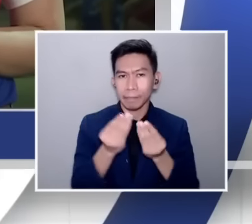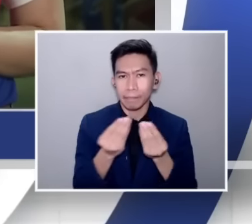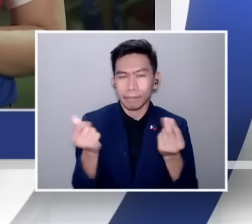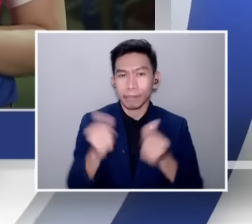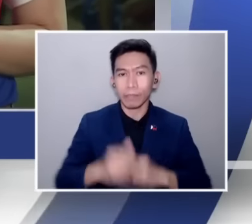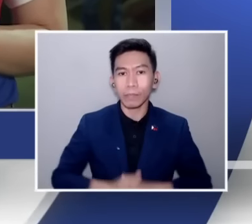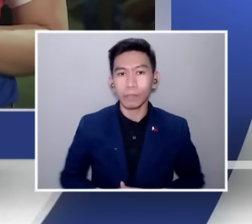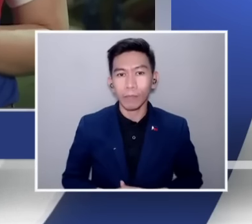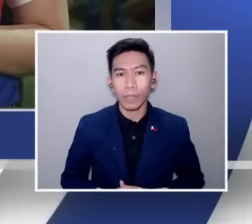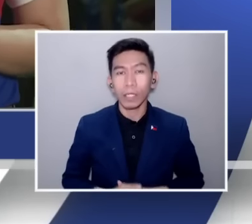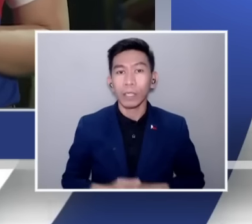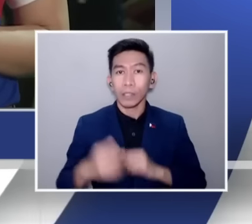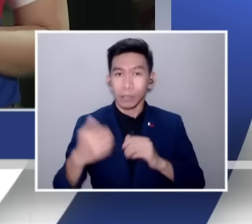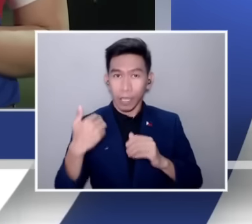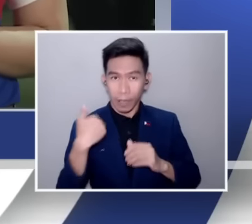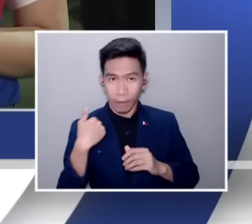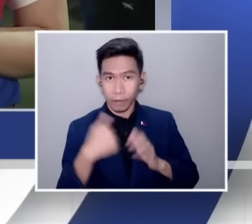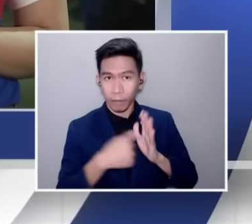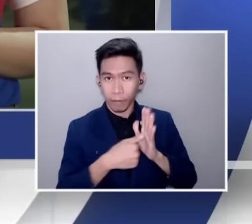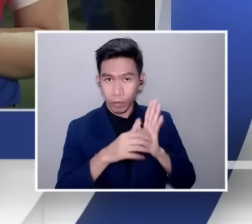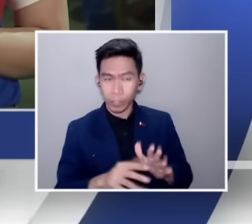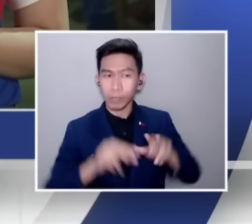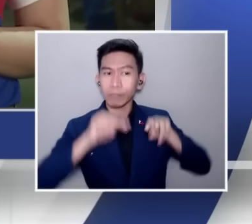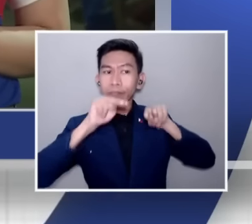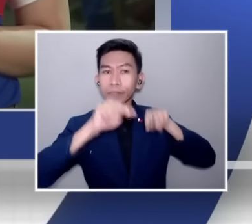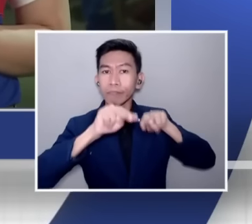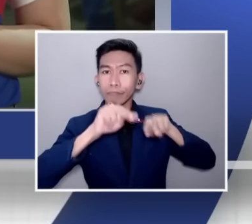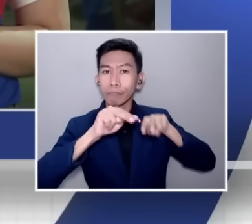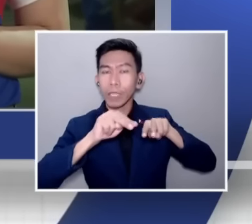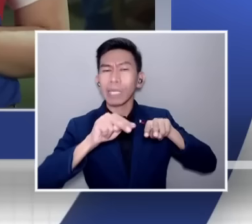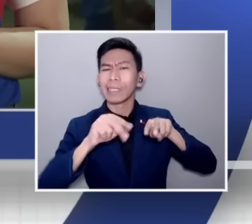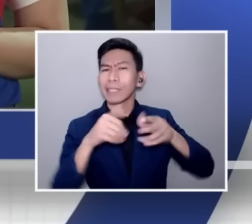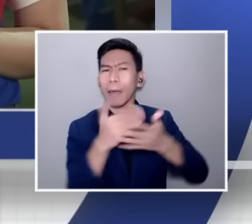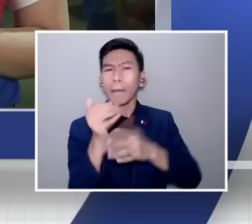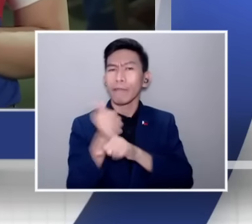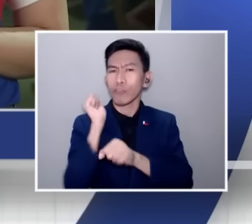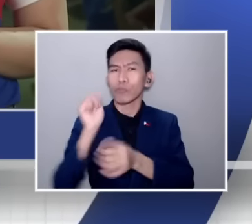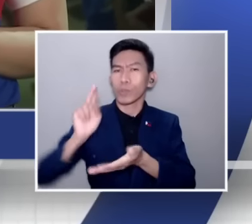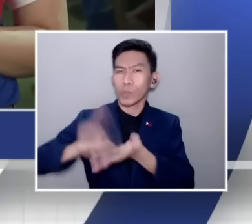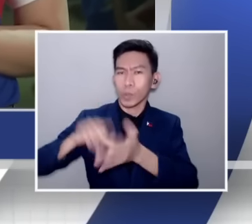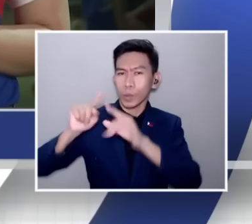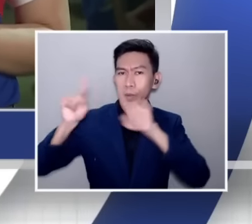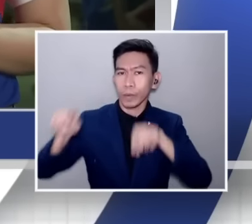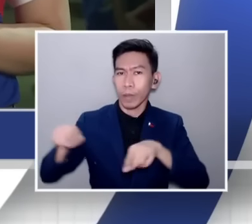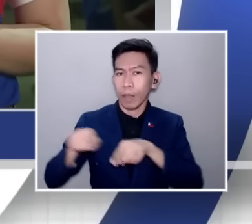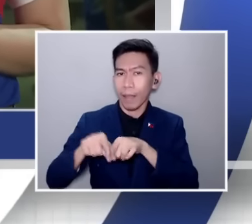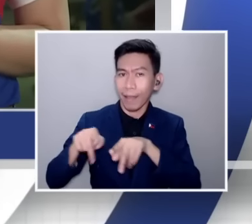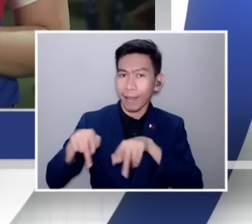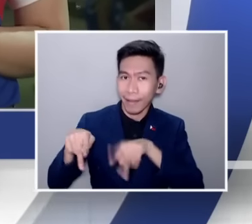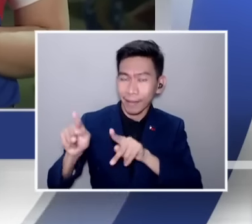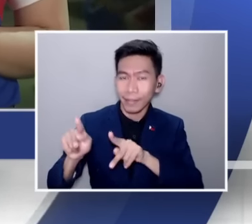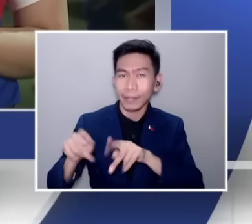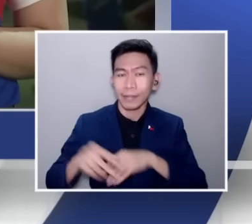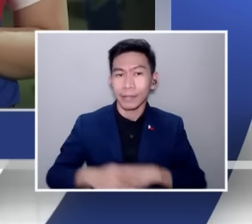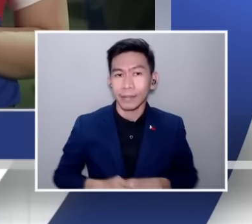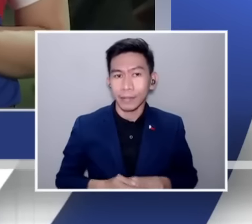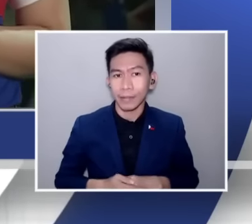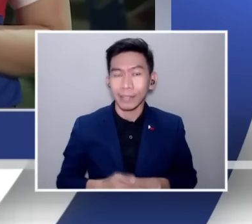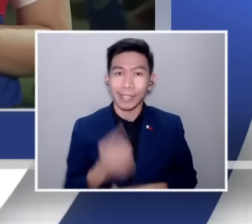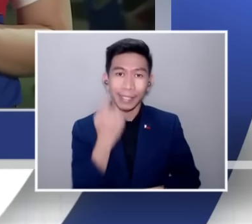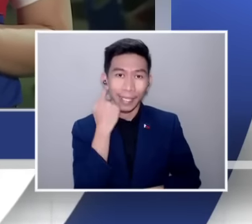sa boto nila, yung mga hindi pumirma. Pero kanina, yung si ate, no? Ang